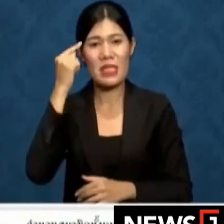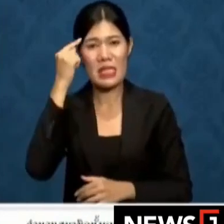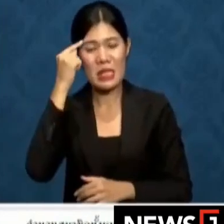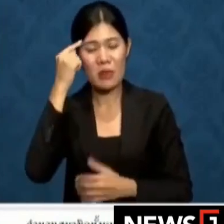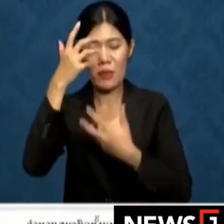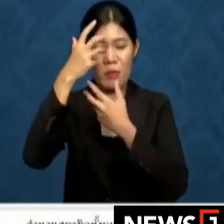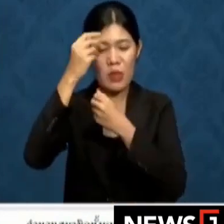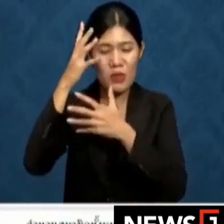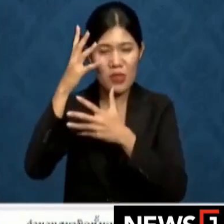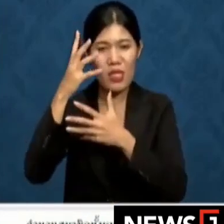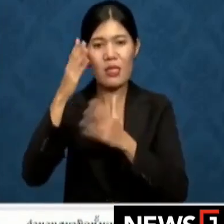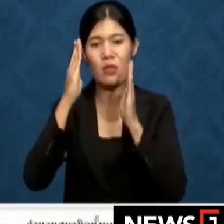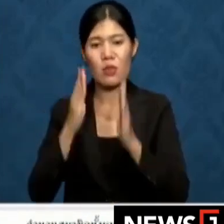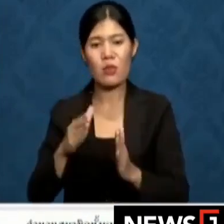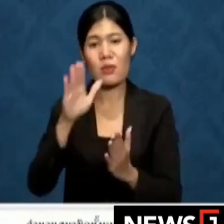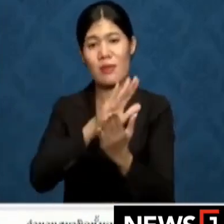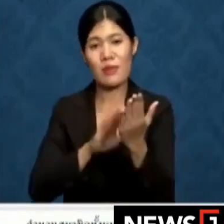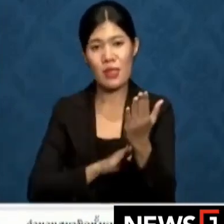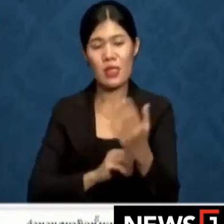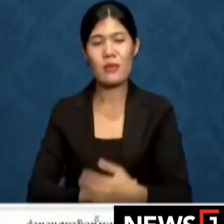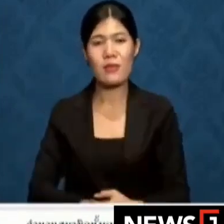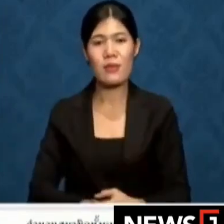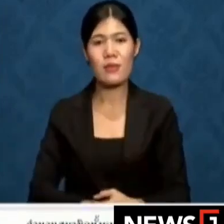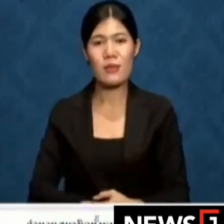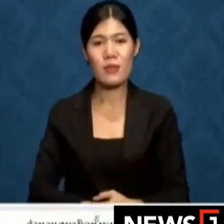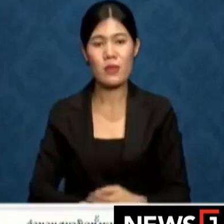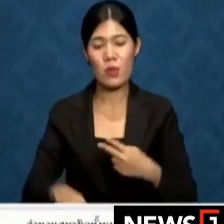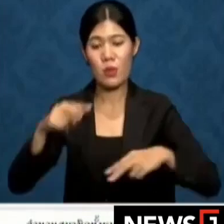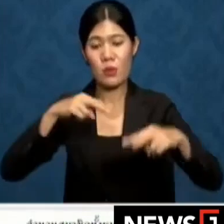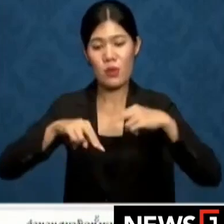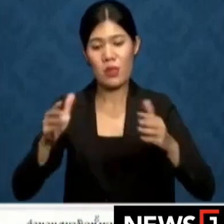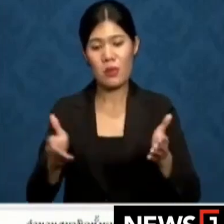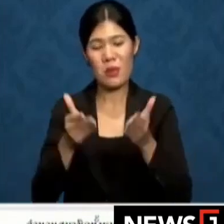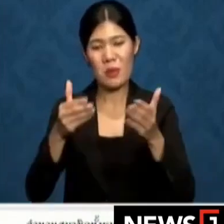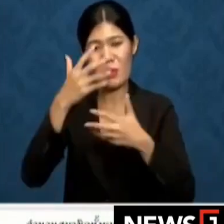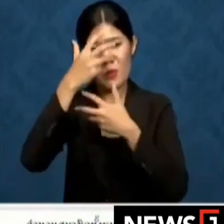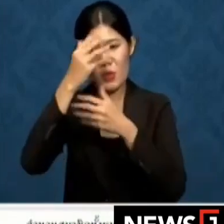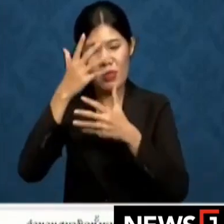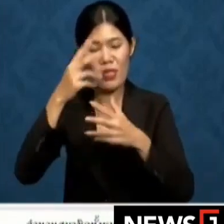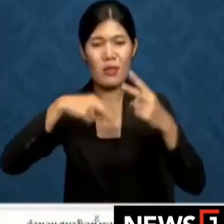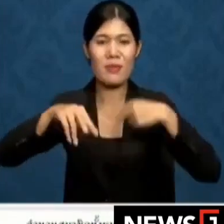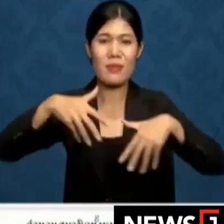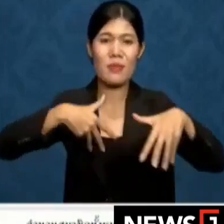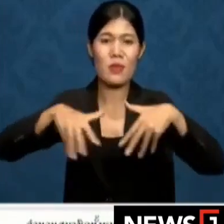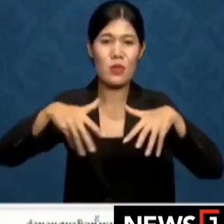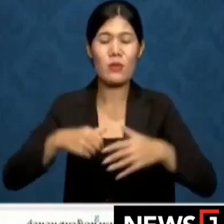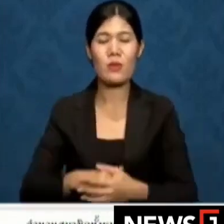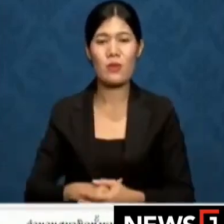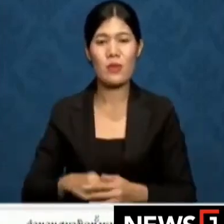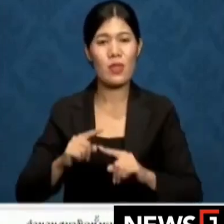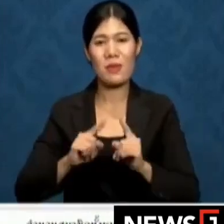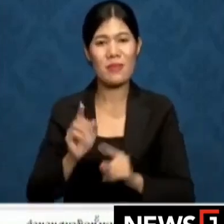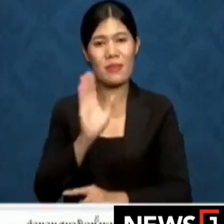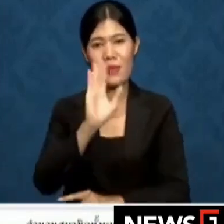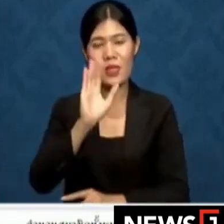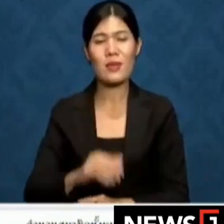เงินต้นเนี่ยนะคะก็คือ 1.5แสนล้านถือว่าชนพดานไม่สามารถชำระเงินต้นได้สูงกว่านี้อีกแล้ว